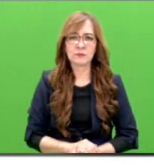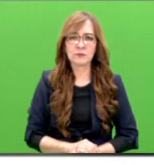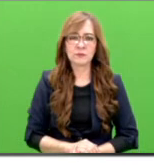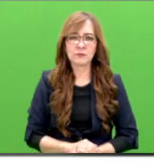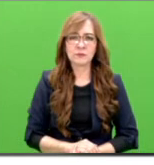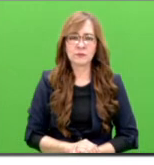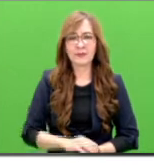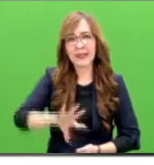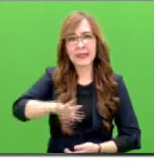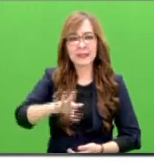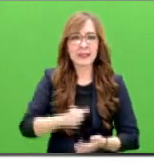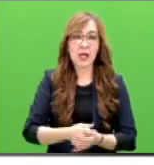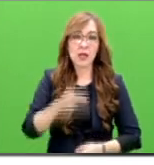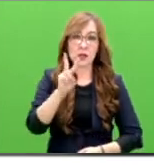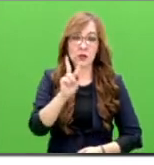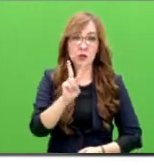Kita